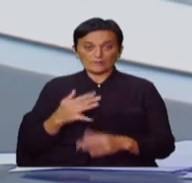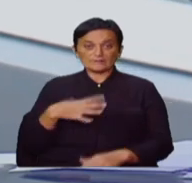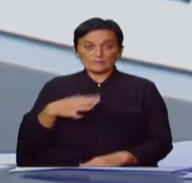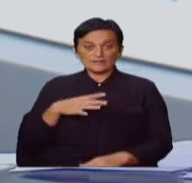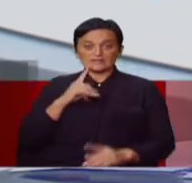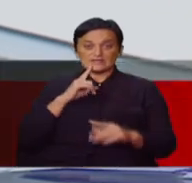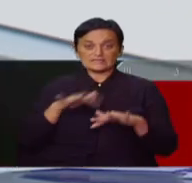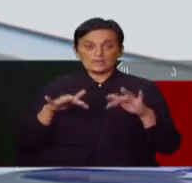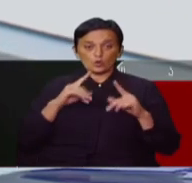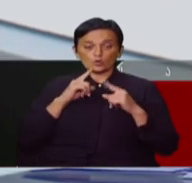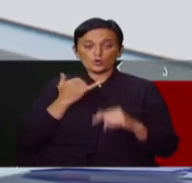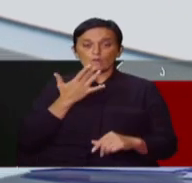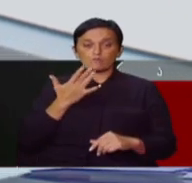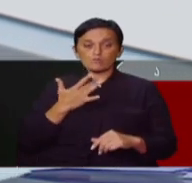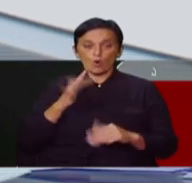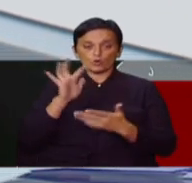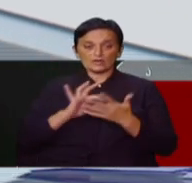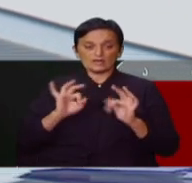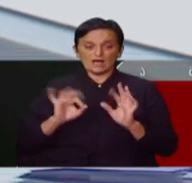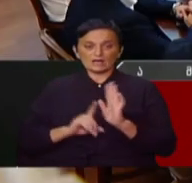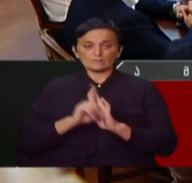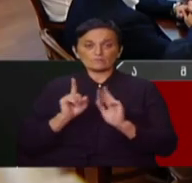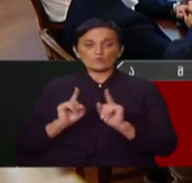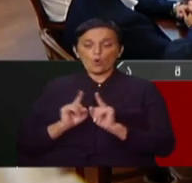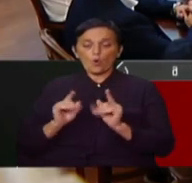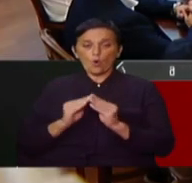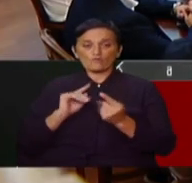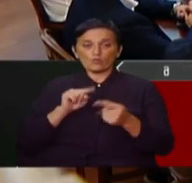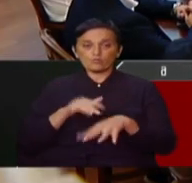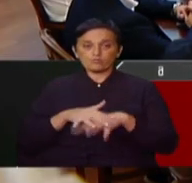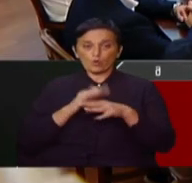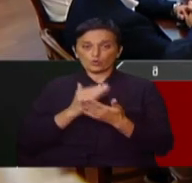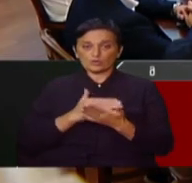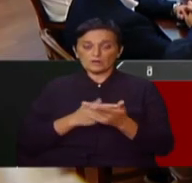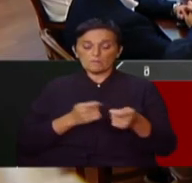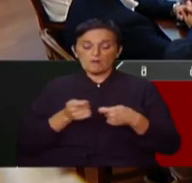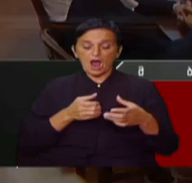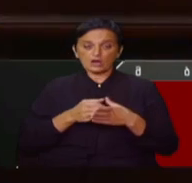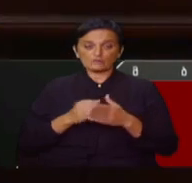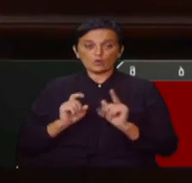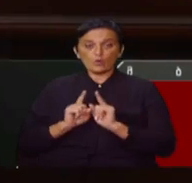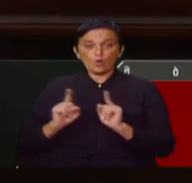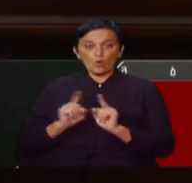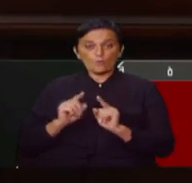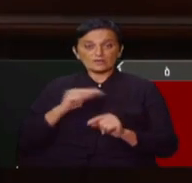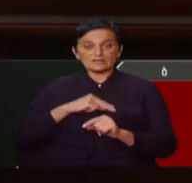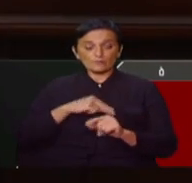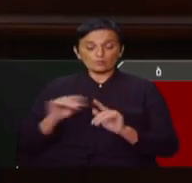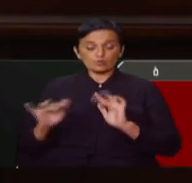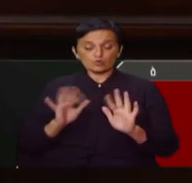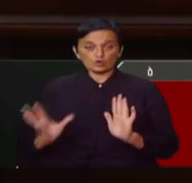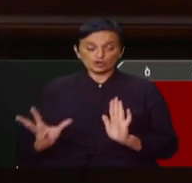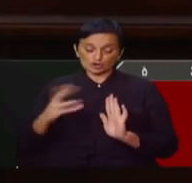Თბილისის საკრებულოს ხდომა დღეს პოლიტიკური განცხადებებით დაიწყო. ოპოზიცია კვლავ ბოიკოტის რეჟიმშია. მართული გუნდი ოპონენტებს სამუშაო